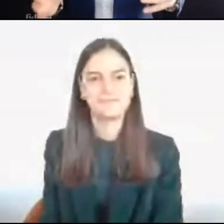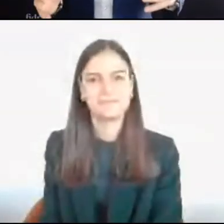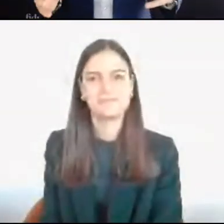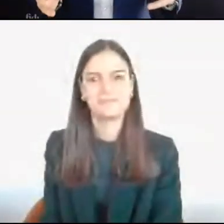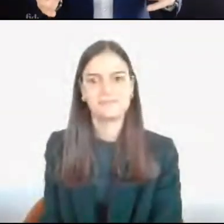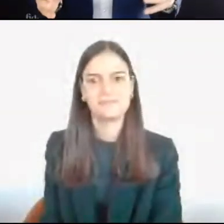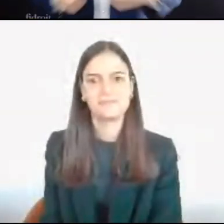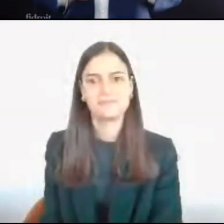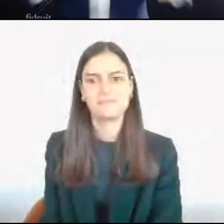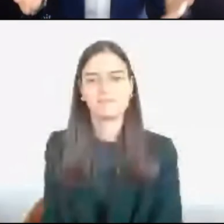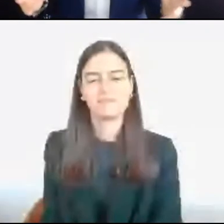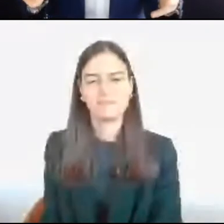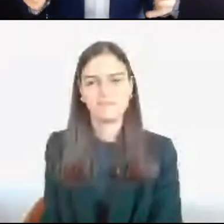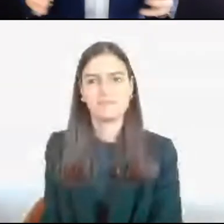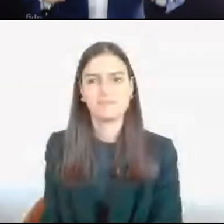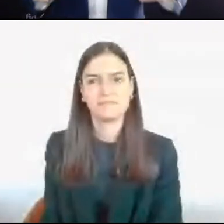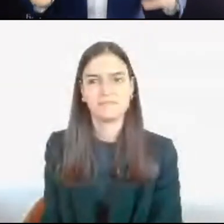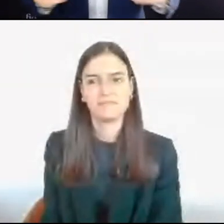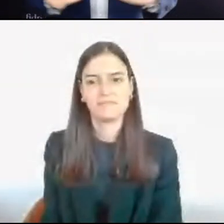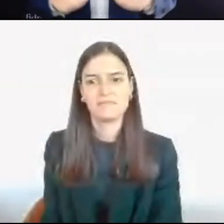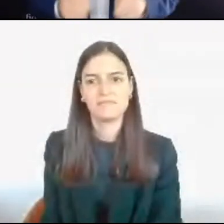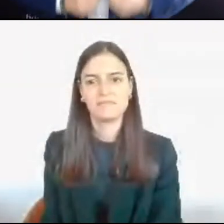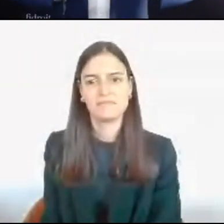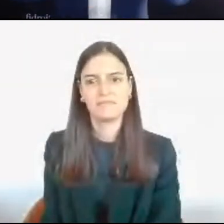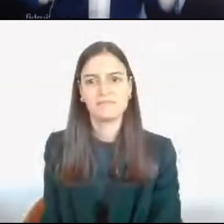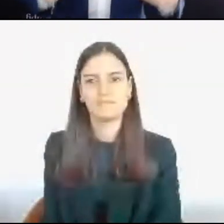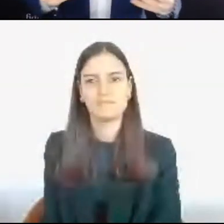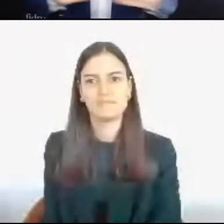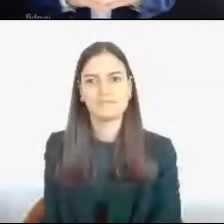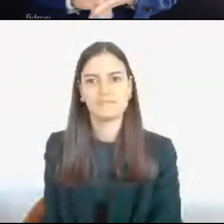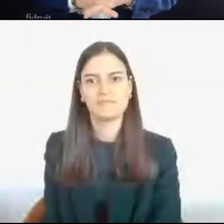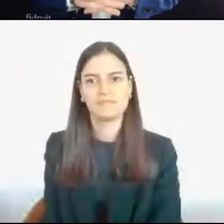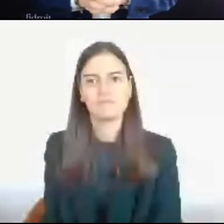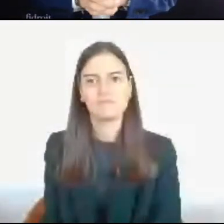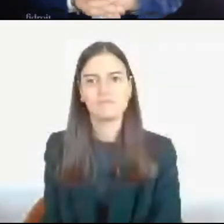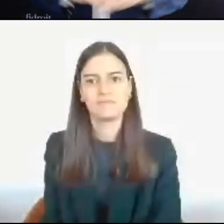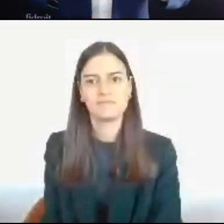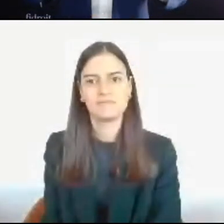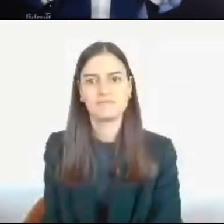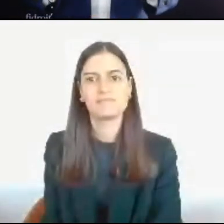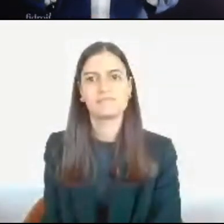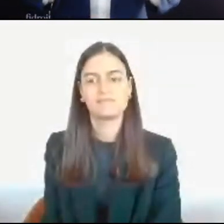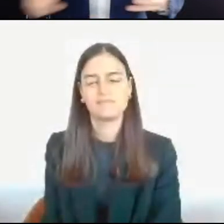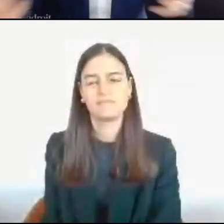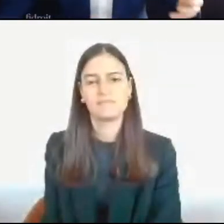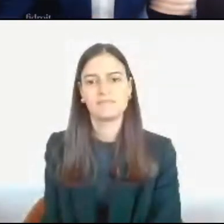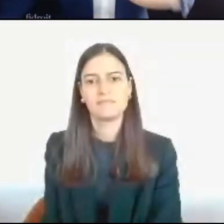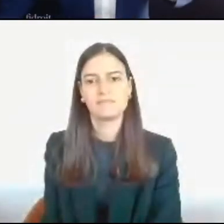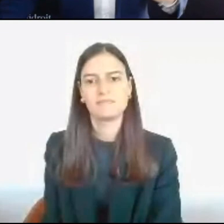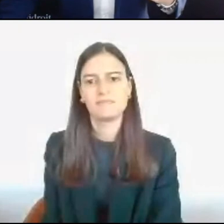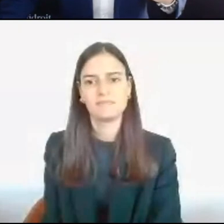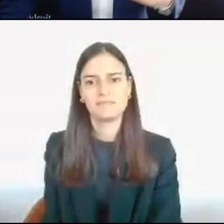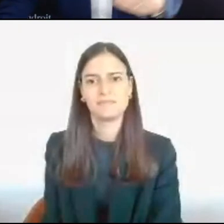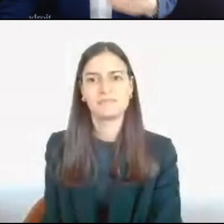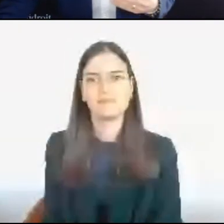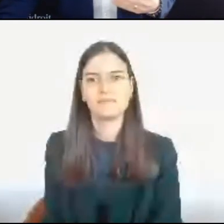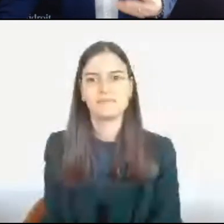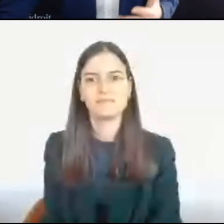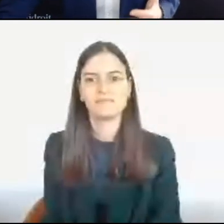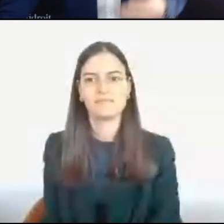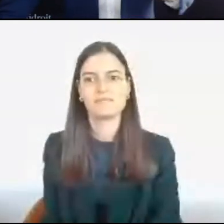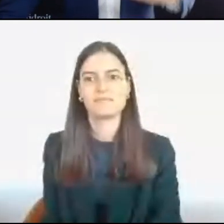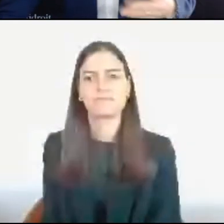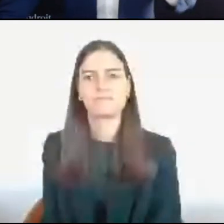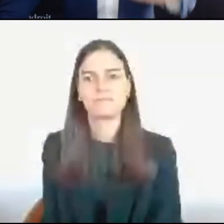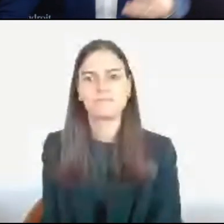que nous sommes récemment à une période où c'est la fin du tout assurance vie. Vous savez que c'est un instrument qui a été mis en avant à raison